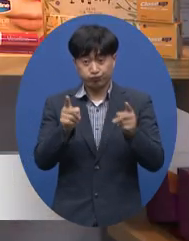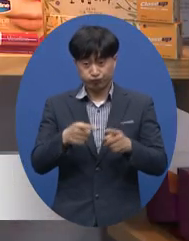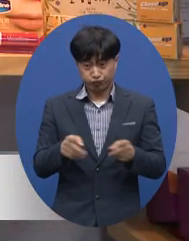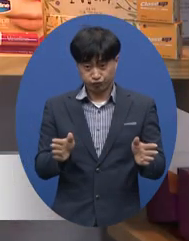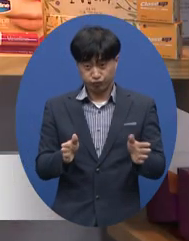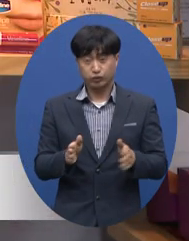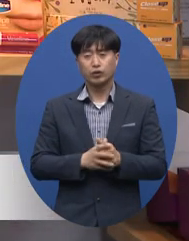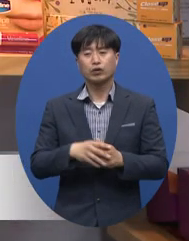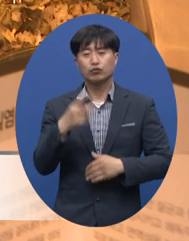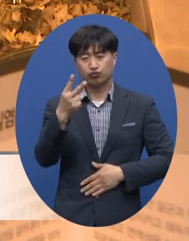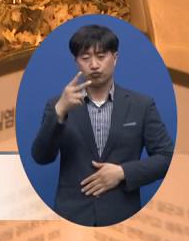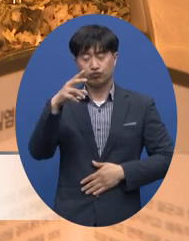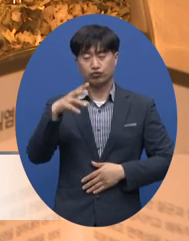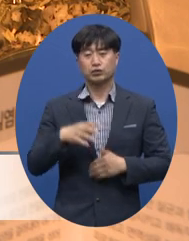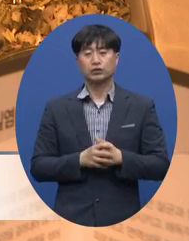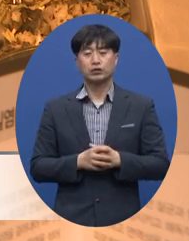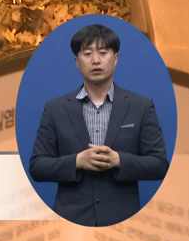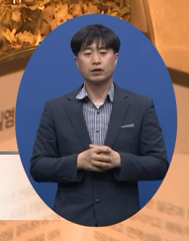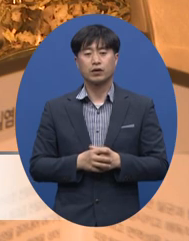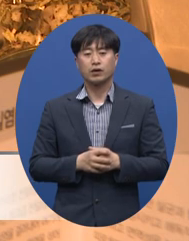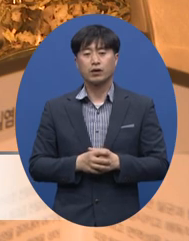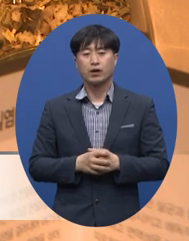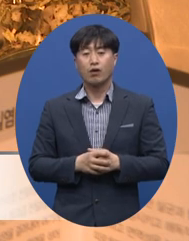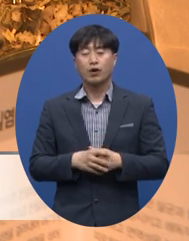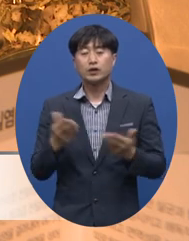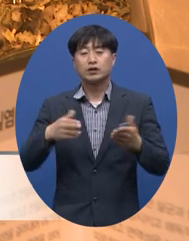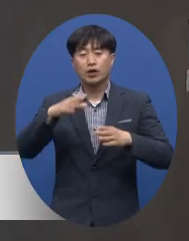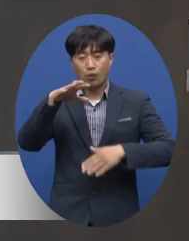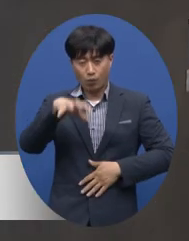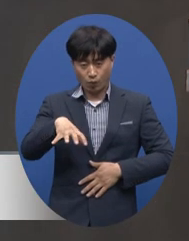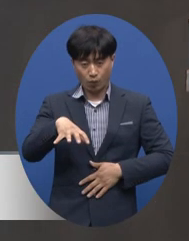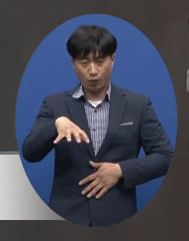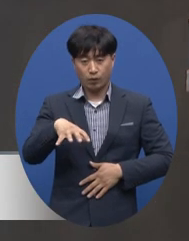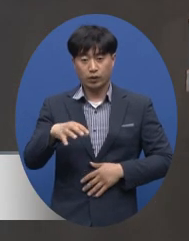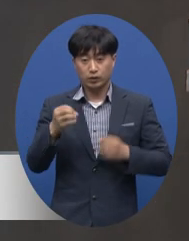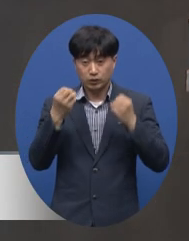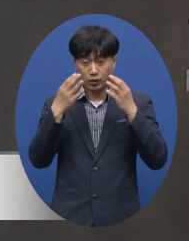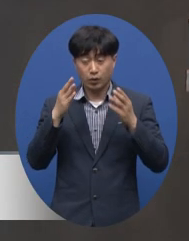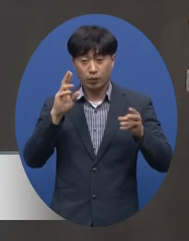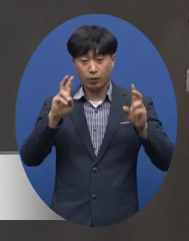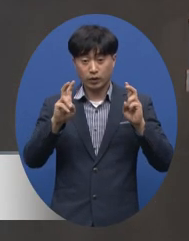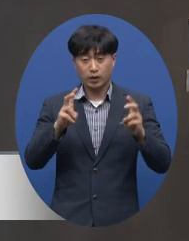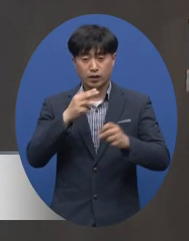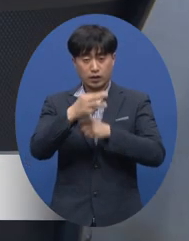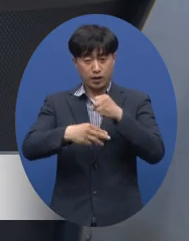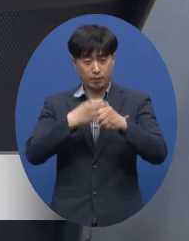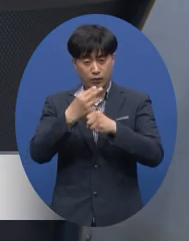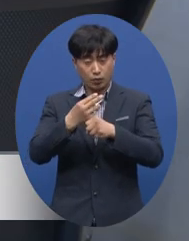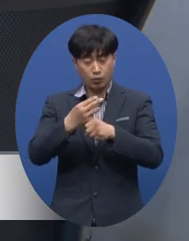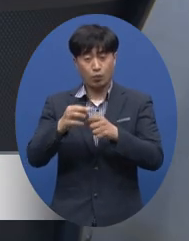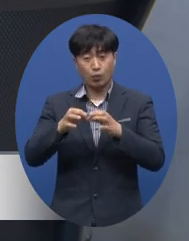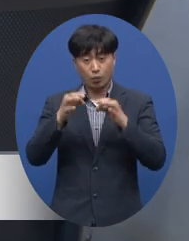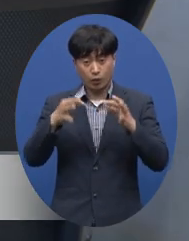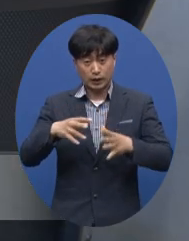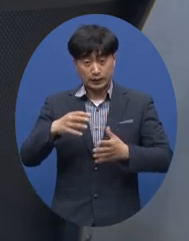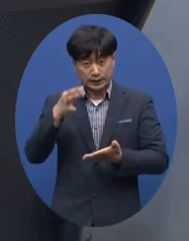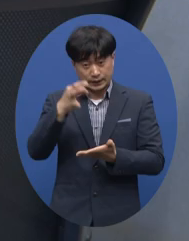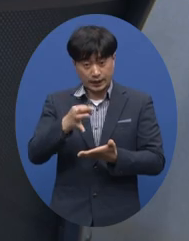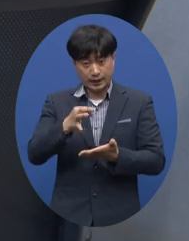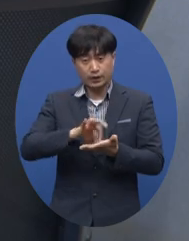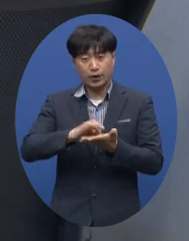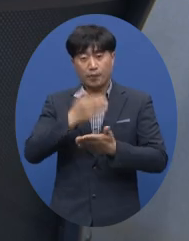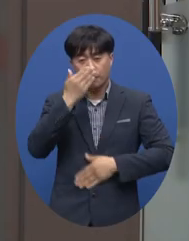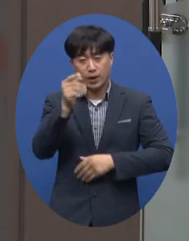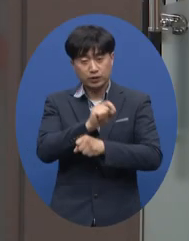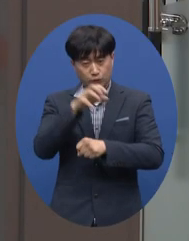등을 갖췄습니다. 1인 기업을 위한 간단한 업무 공간부터 신생기업이 길게는 3년까지 저렴하게 쓸수 있는 사무실도